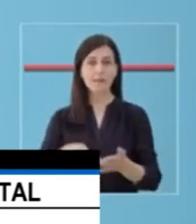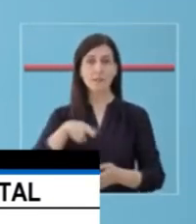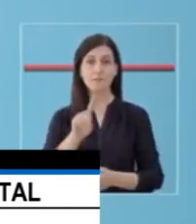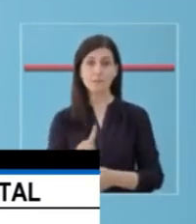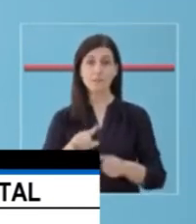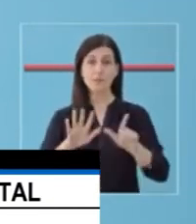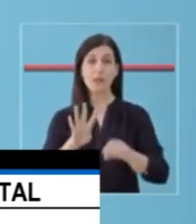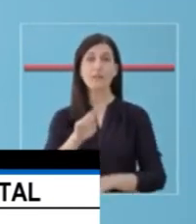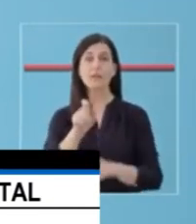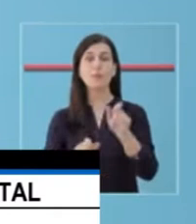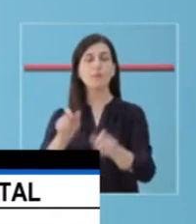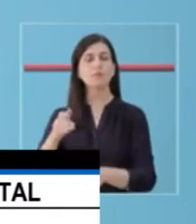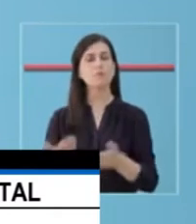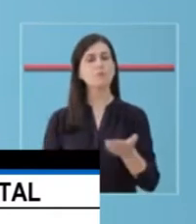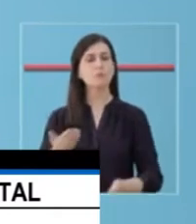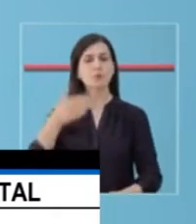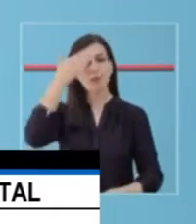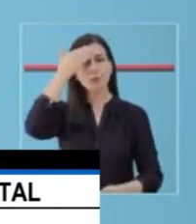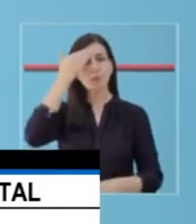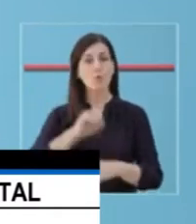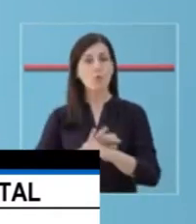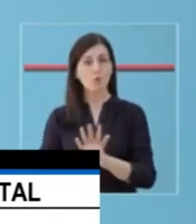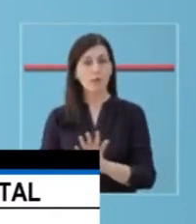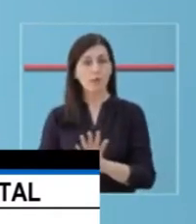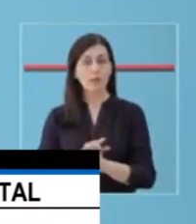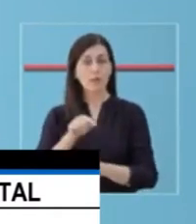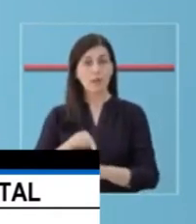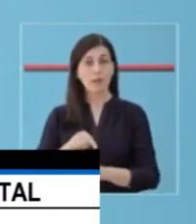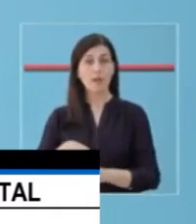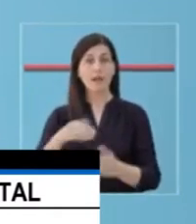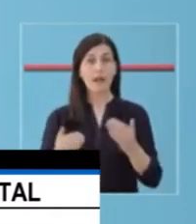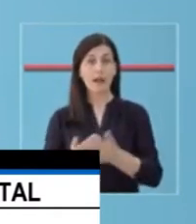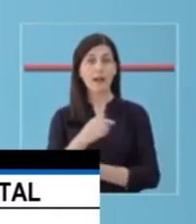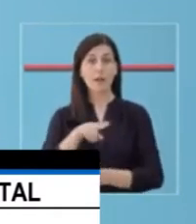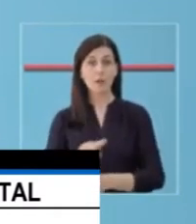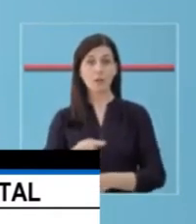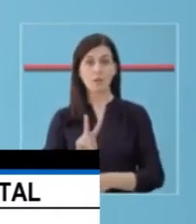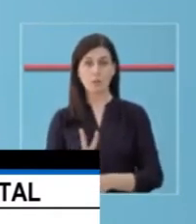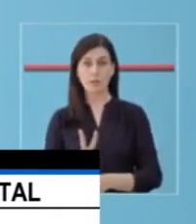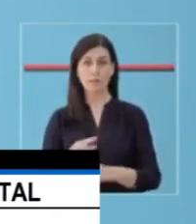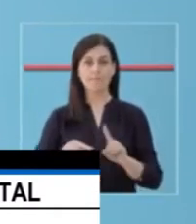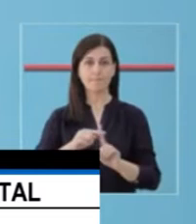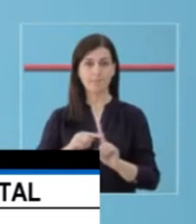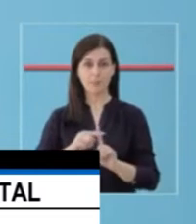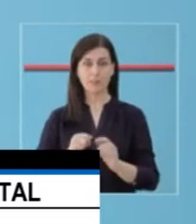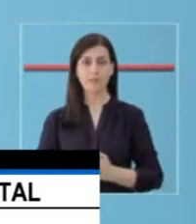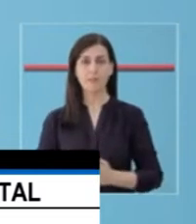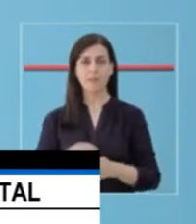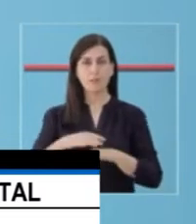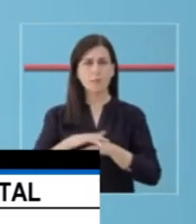testuar 174 persona të dyshuar për COVID-19, prej të cilëve janë konfirmuar 12 raste